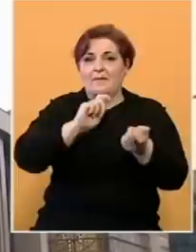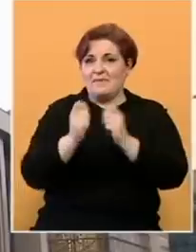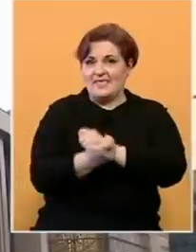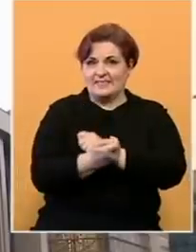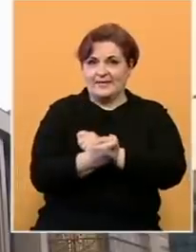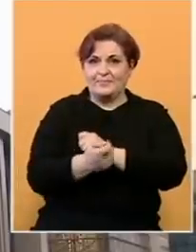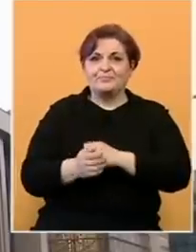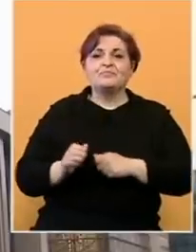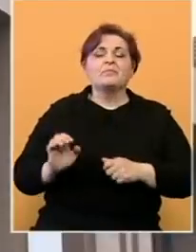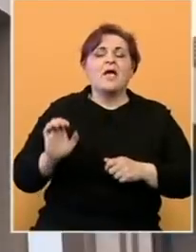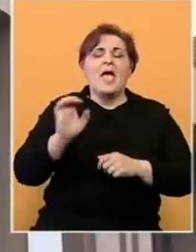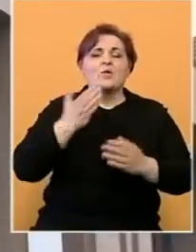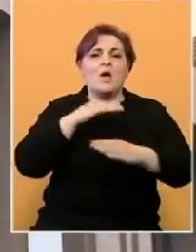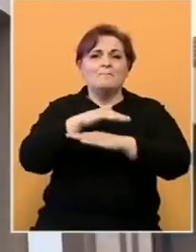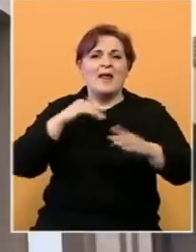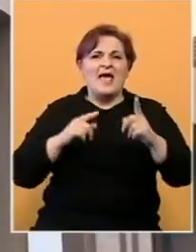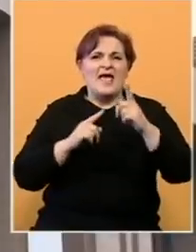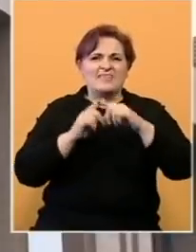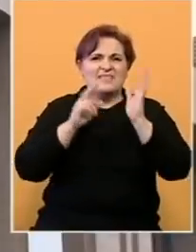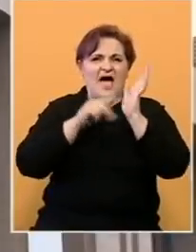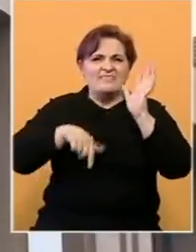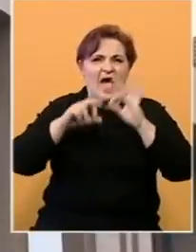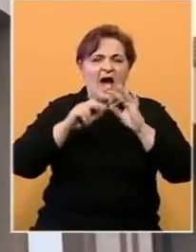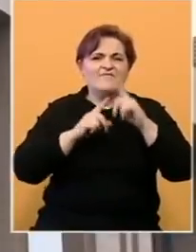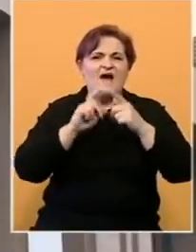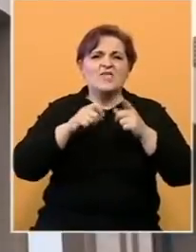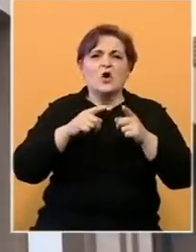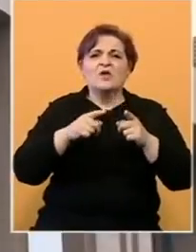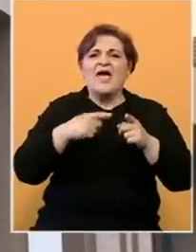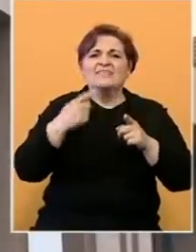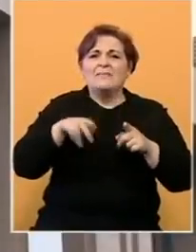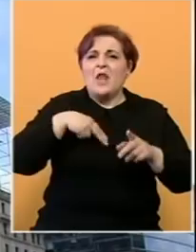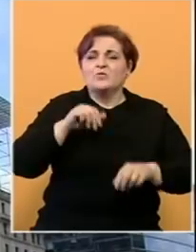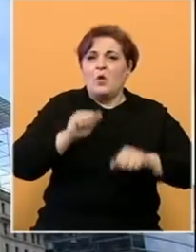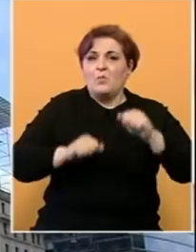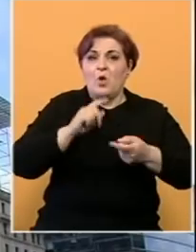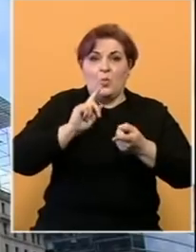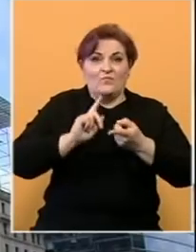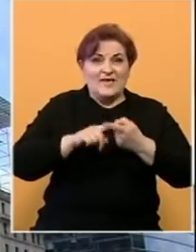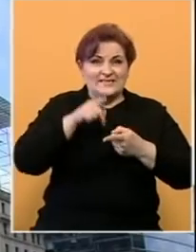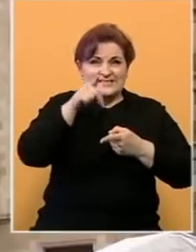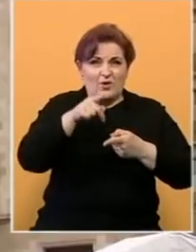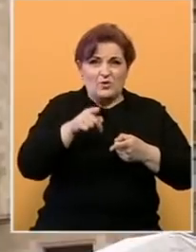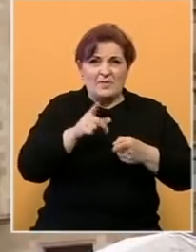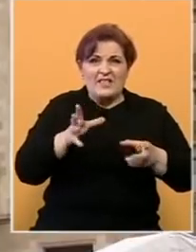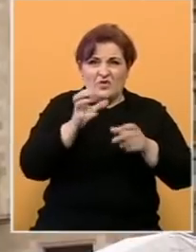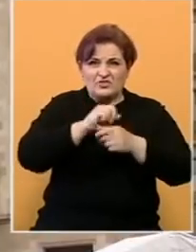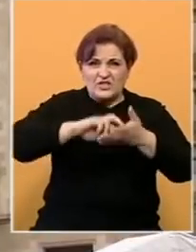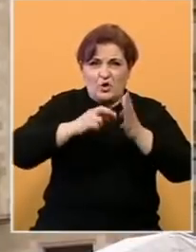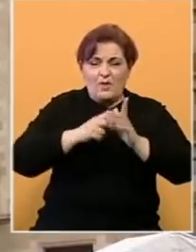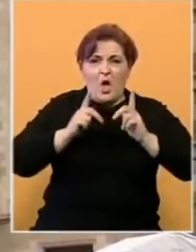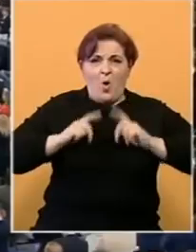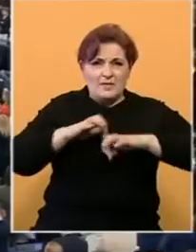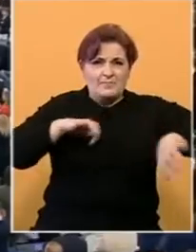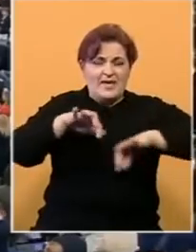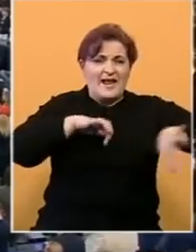mijenjati. Europarlamentarka Tanja Fajon je poručila da bi neodgovorno ponašanje u vezi sa takozvanim dovršetkom plana o mirnom raspadu